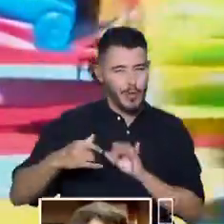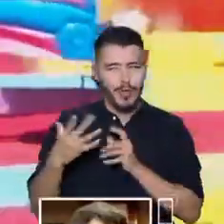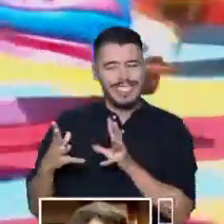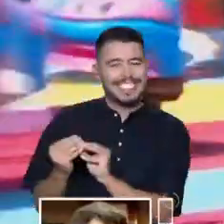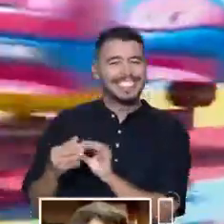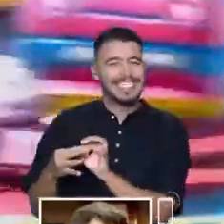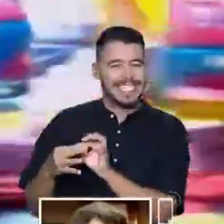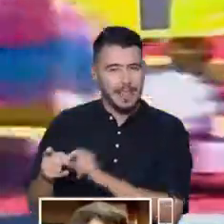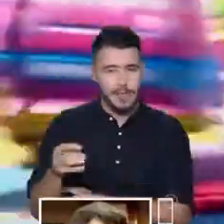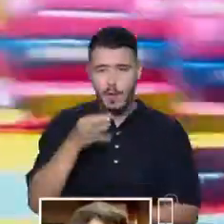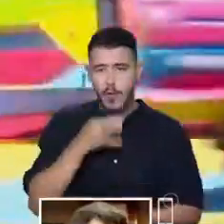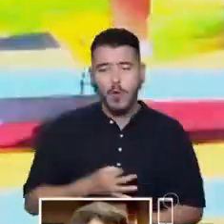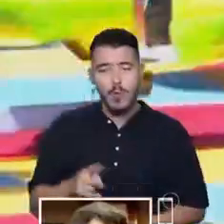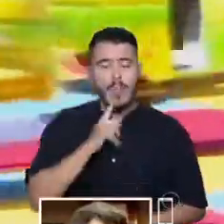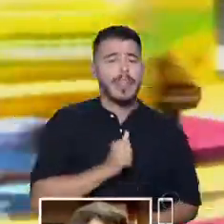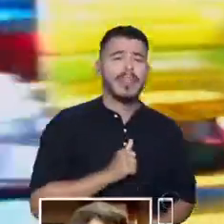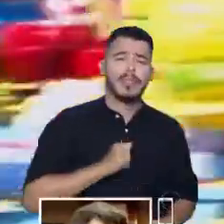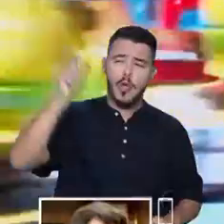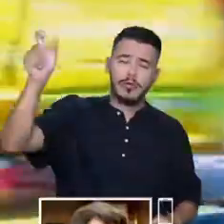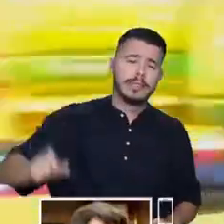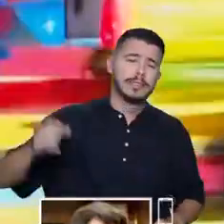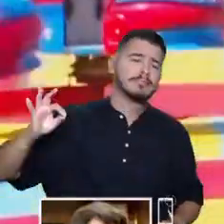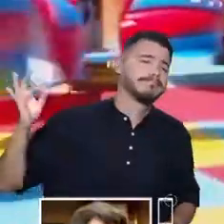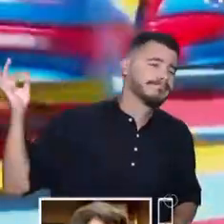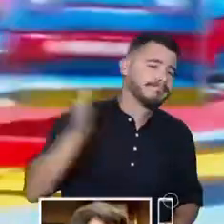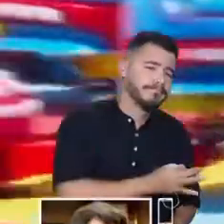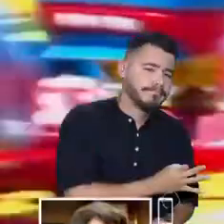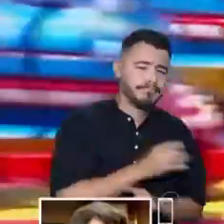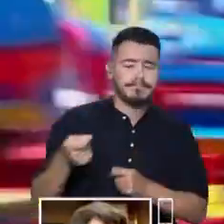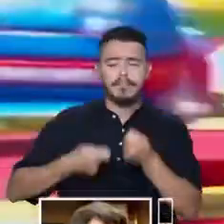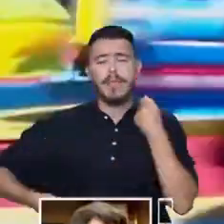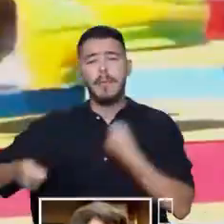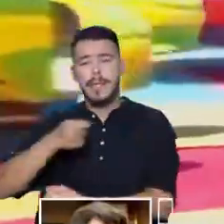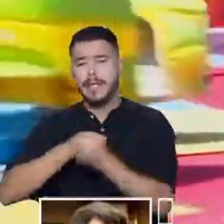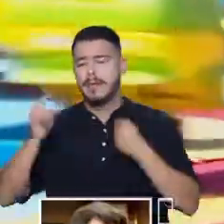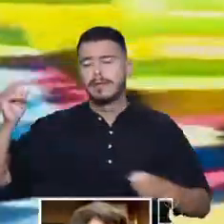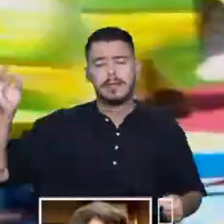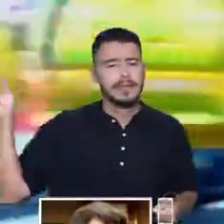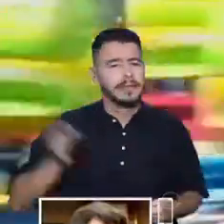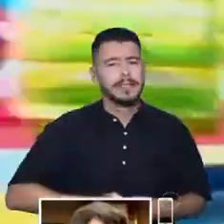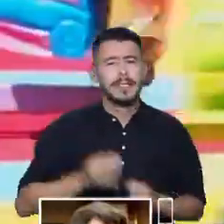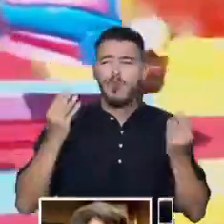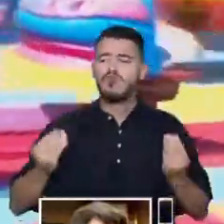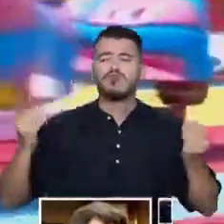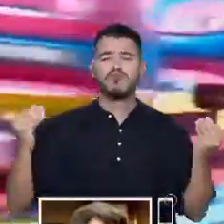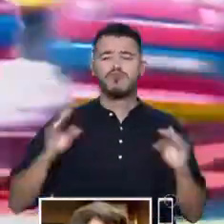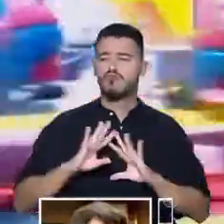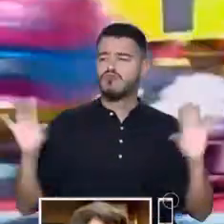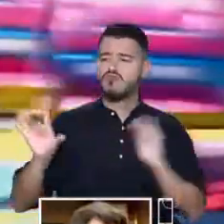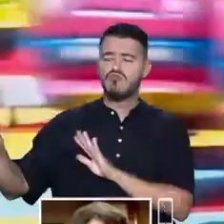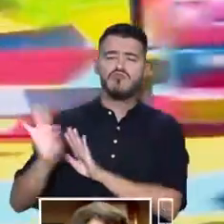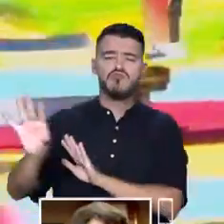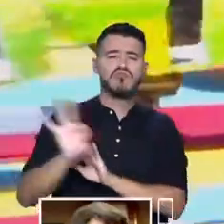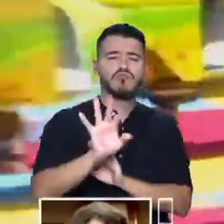σαν ένα εκπληκτικό άνθρωπο. Έναν τέλειο επιχειρηματία που ήταν ο καλύτερος εργοδότης. Επί δεκάδες,